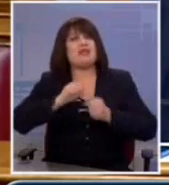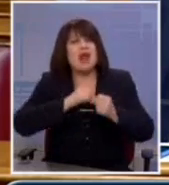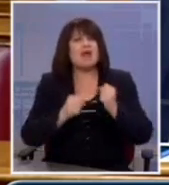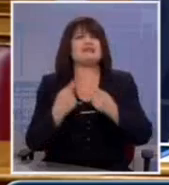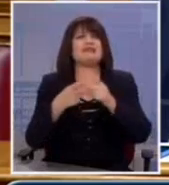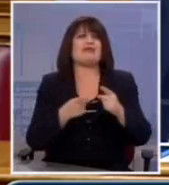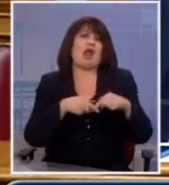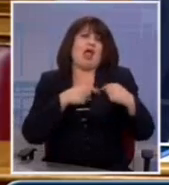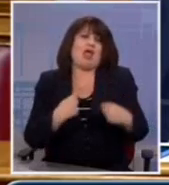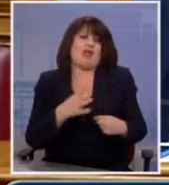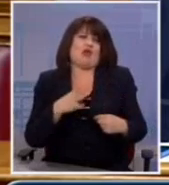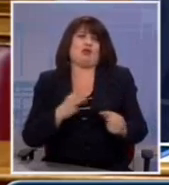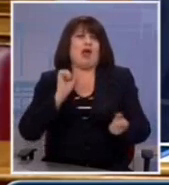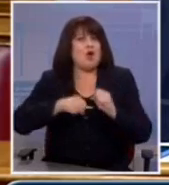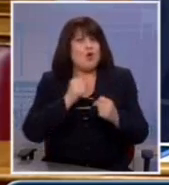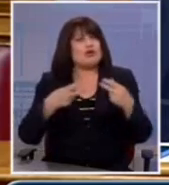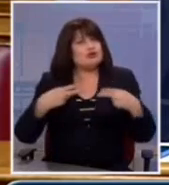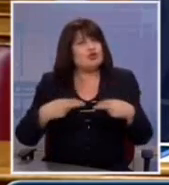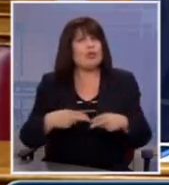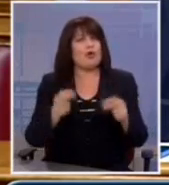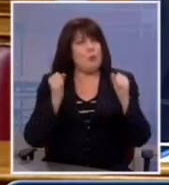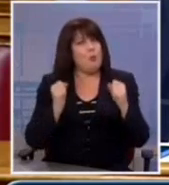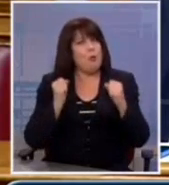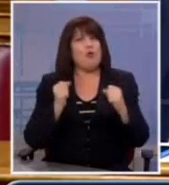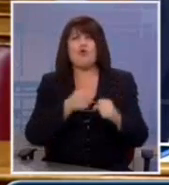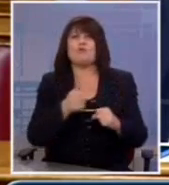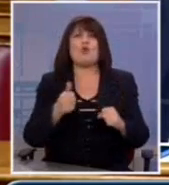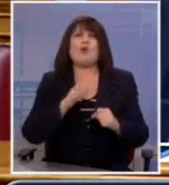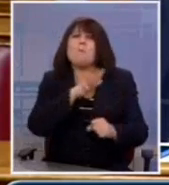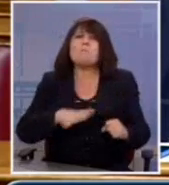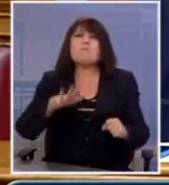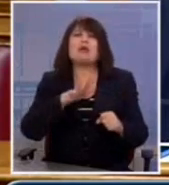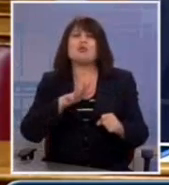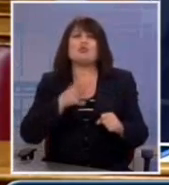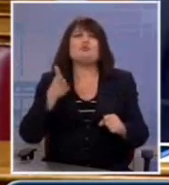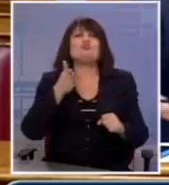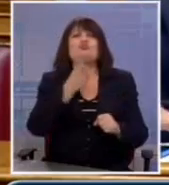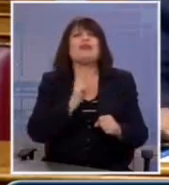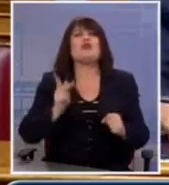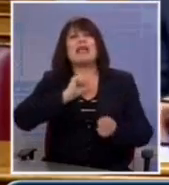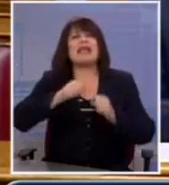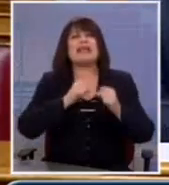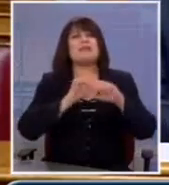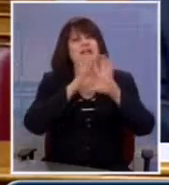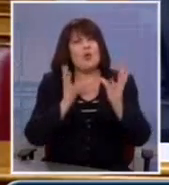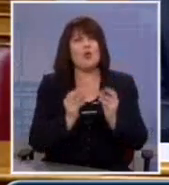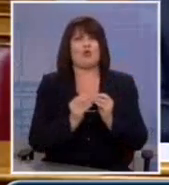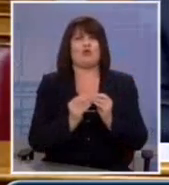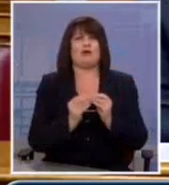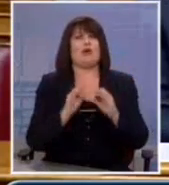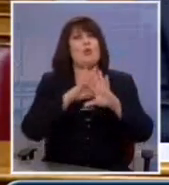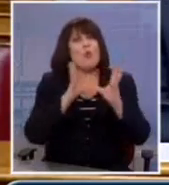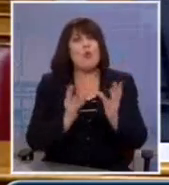σε αγώνες στο δρόμο και όχι μόνο στο δρόμο, παντού μέσα στα κοινωνικά κινήματα, όλοι και